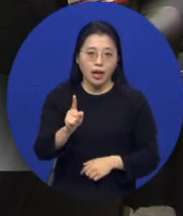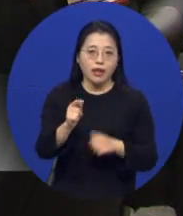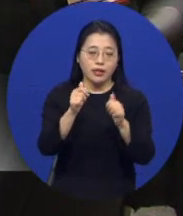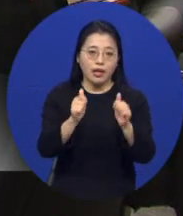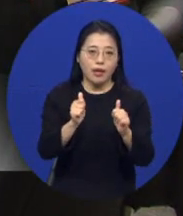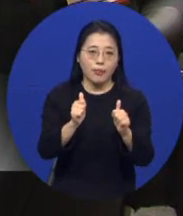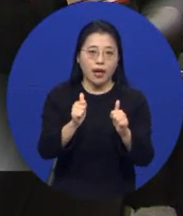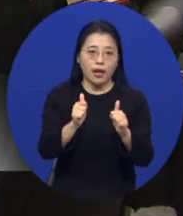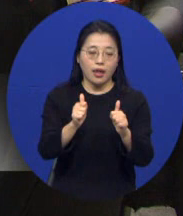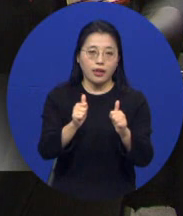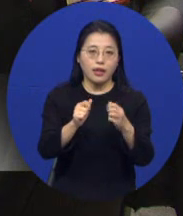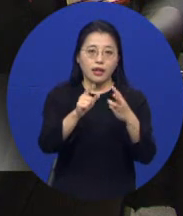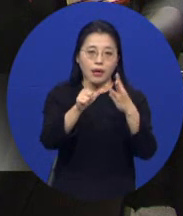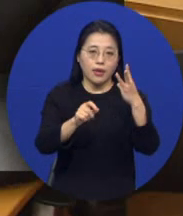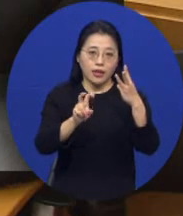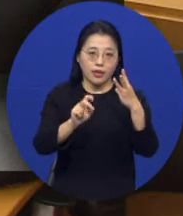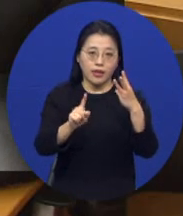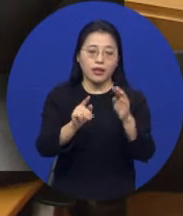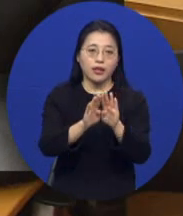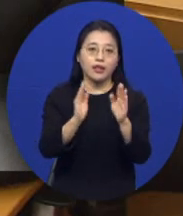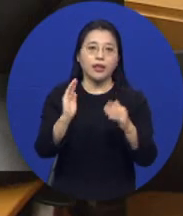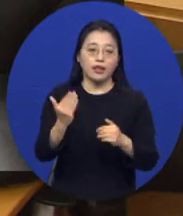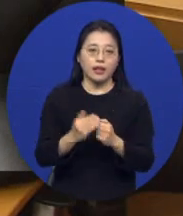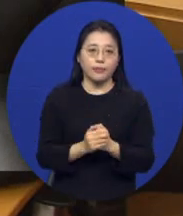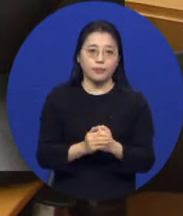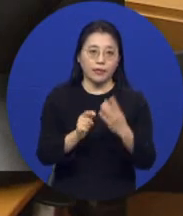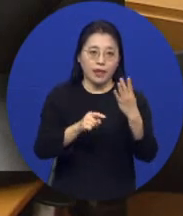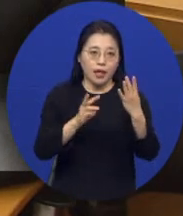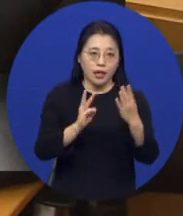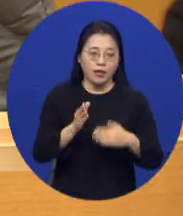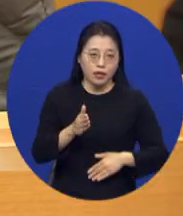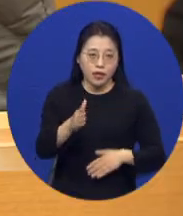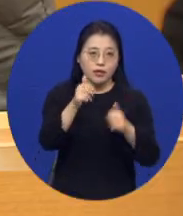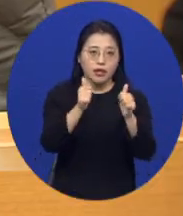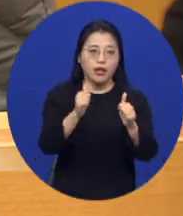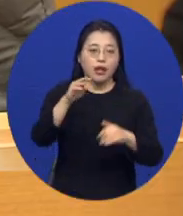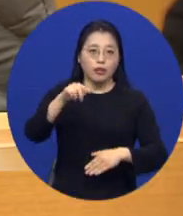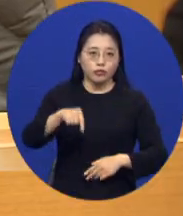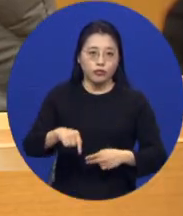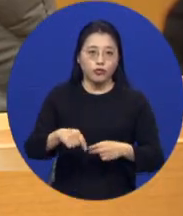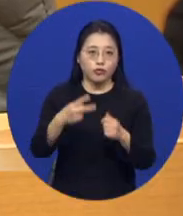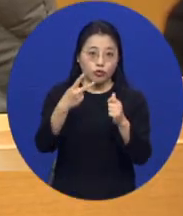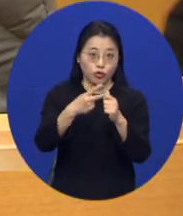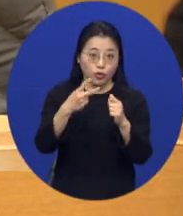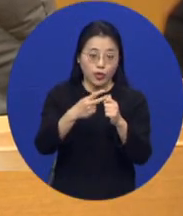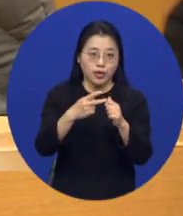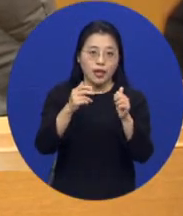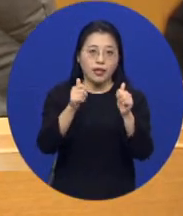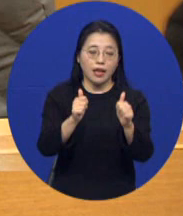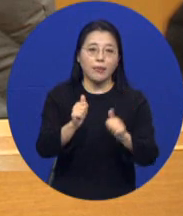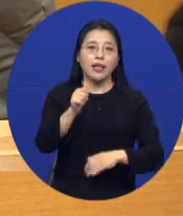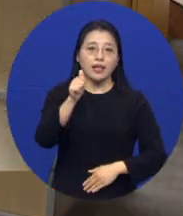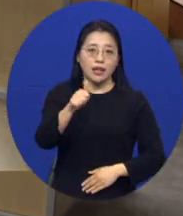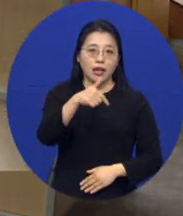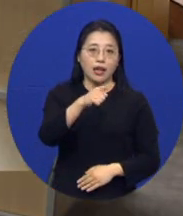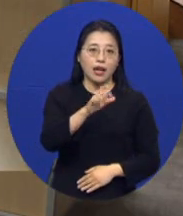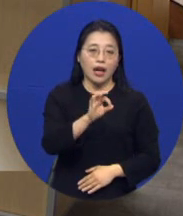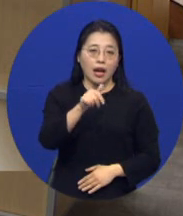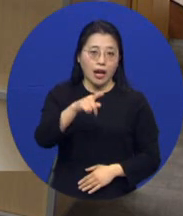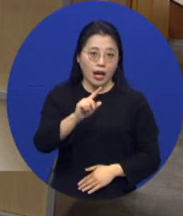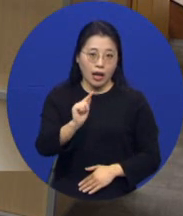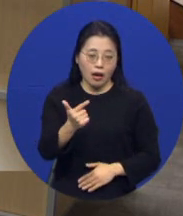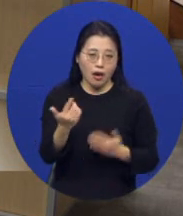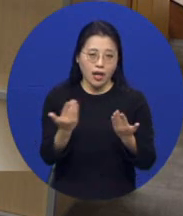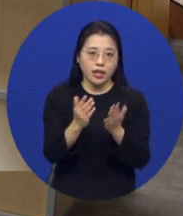공판이 오는 21일 열립니다 제주 4.전담재판부 2대 재판장인 강건부장판사가